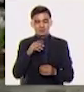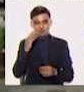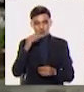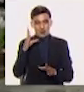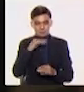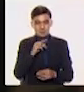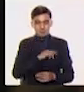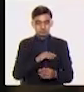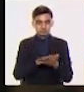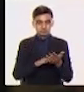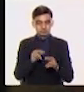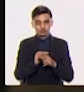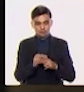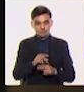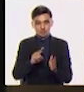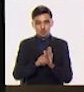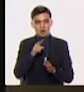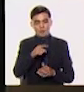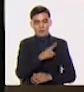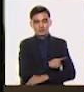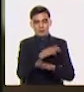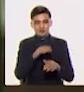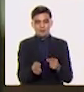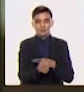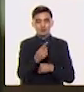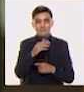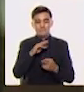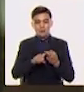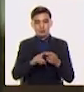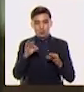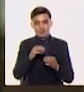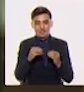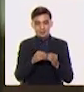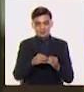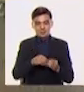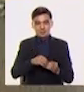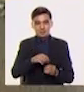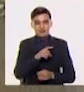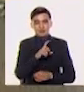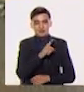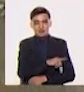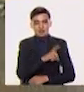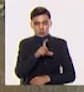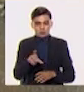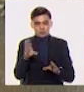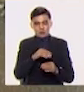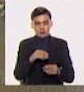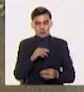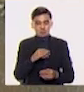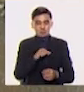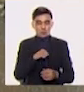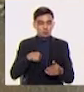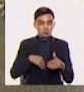Әкімдік таратқан ақпараттарда аурухана ішінде вирус анықталған кезде 10 қызметкер жұмыстан өз еркімен шығып кетті делінген. Ал